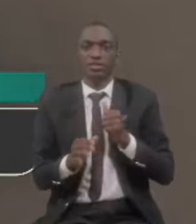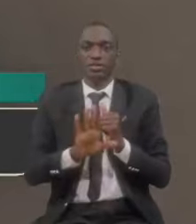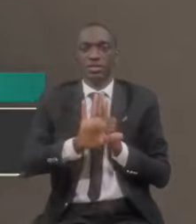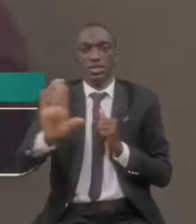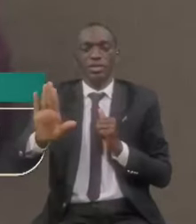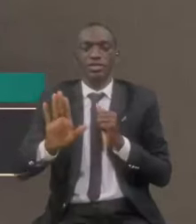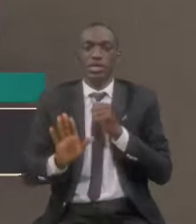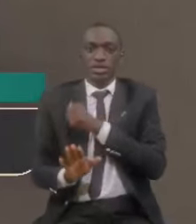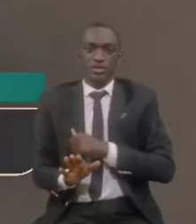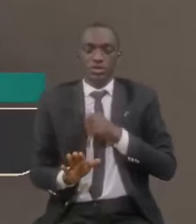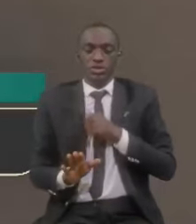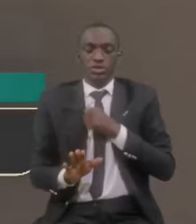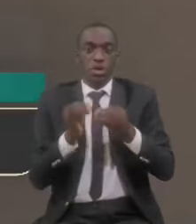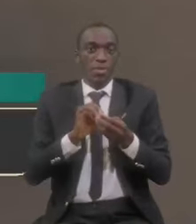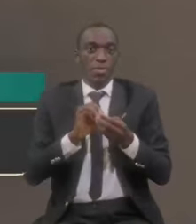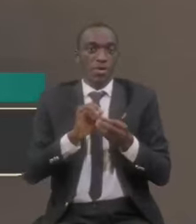Ruth.